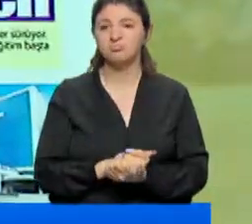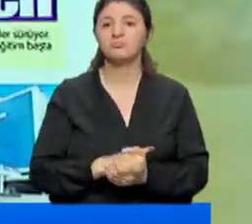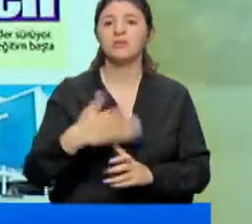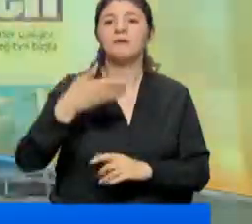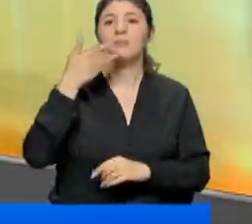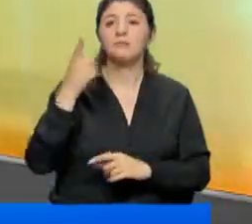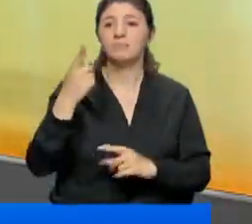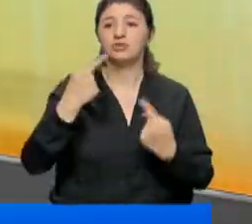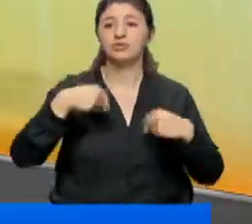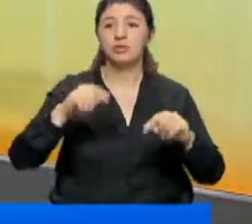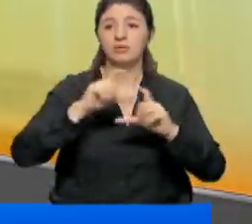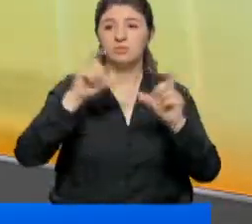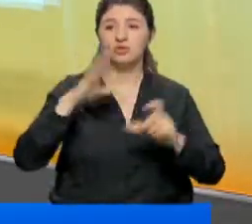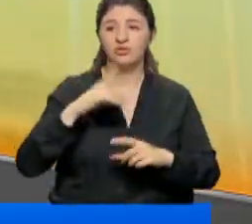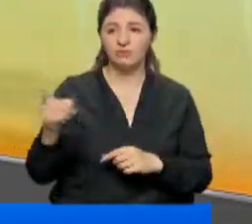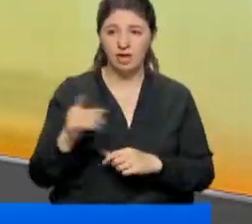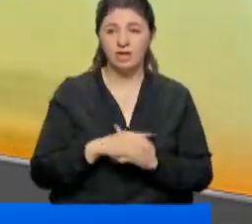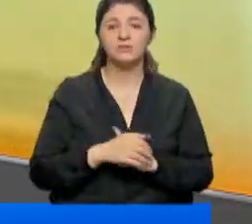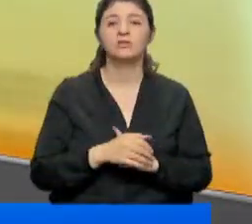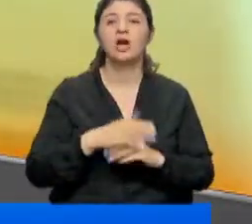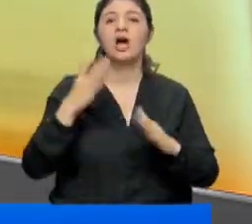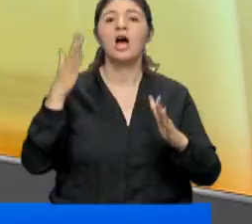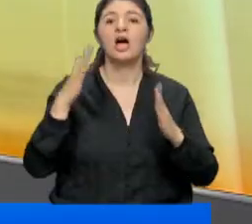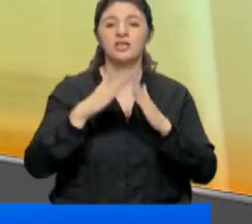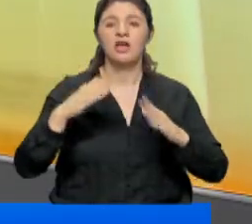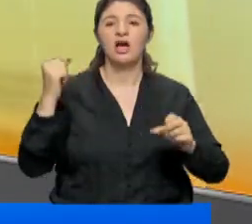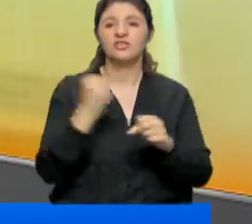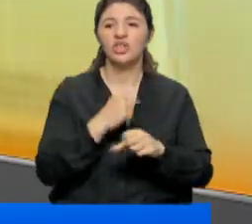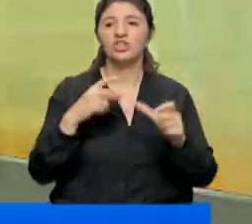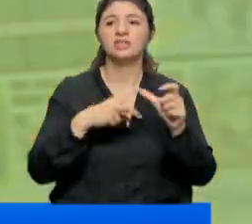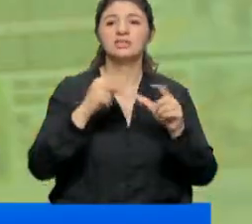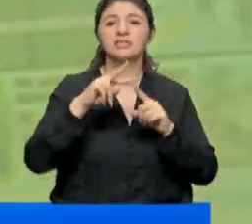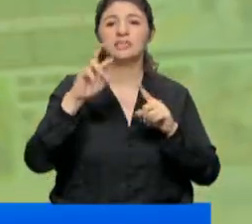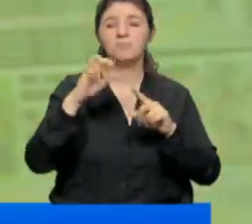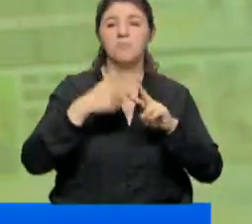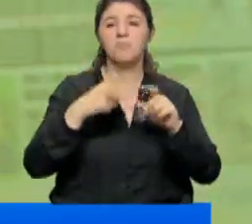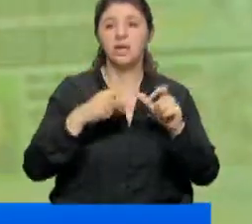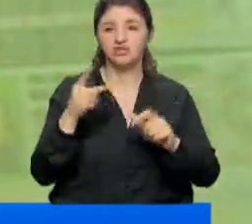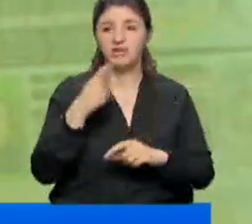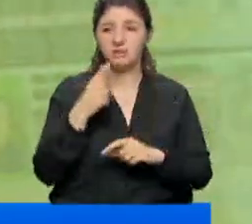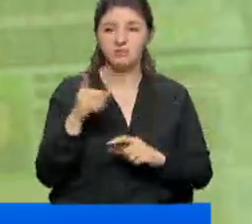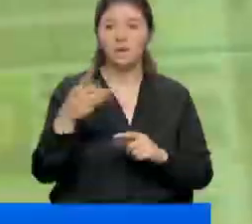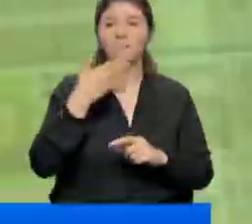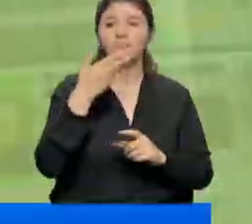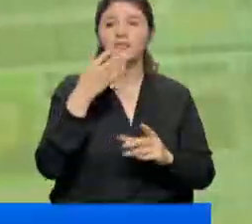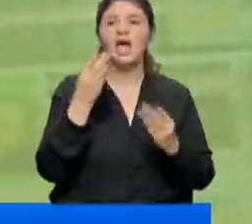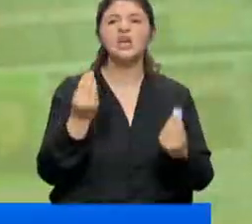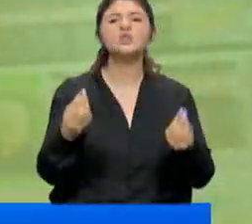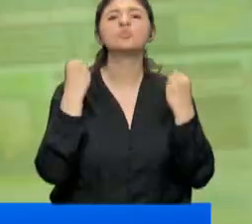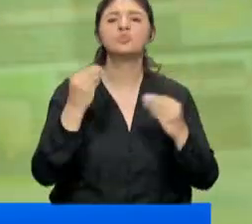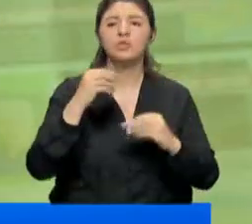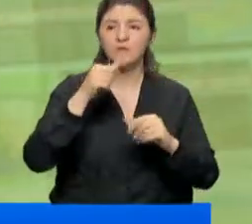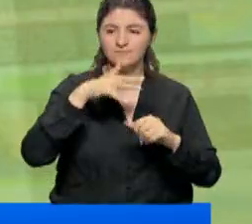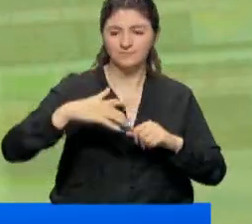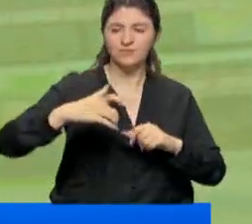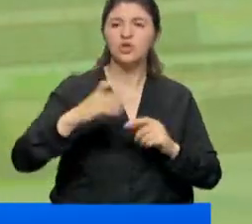Marmaris'te bir çevre manşeti okuyacağız Dağ Taş Simpaş demiş Ercan aslanına beri Marmaris'in en güzel